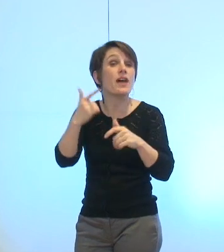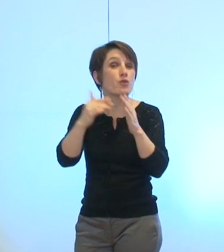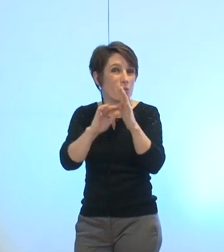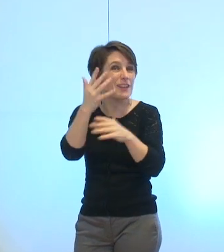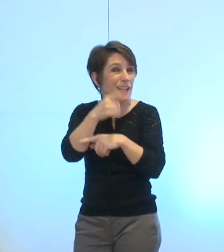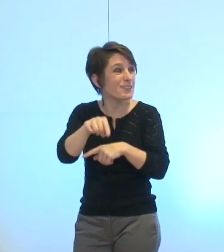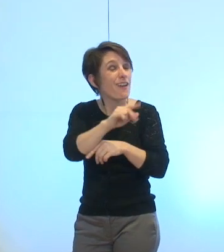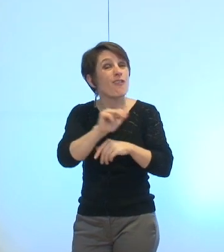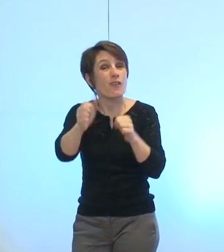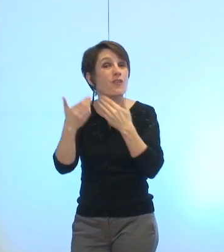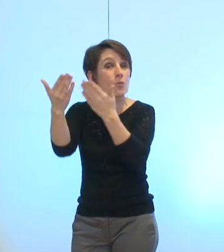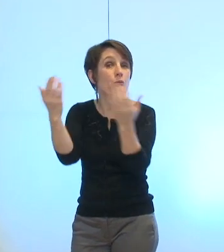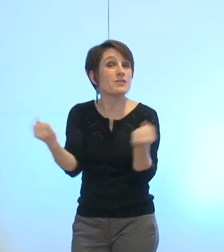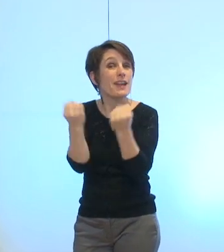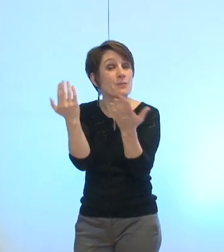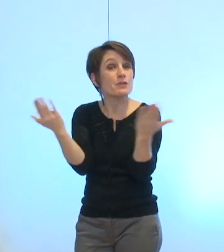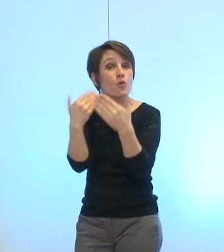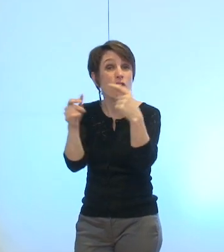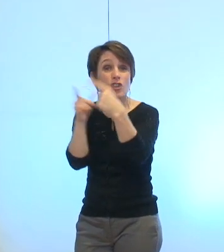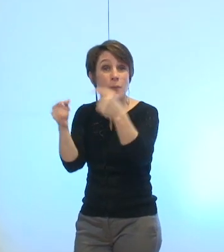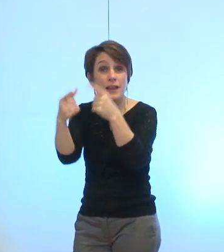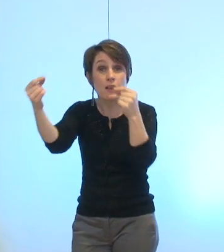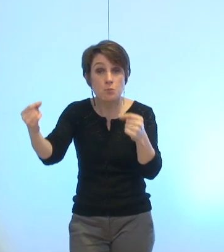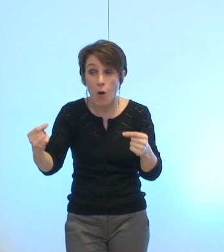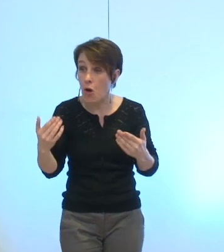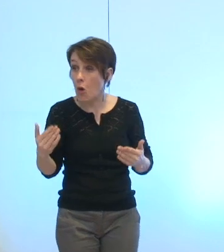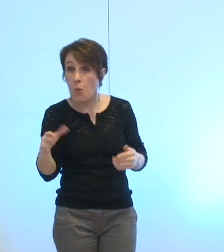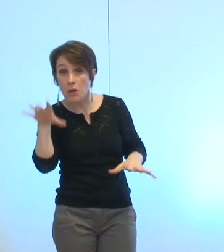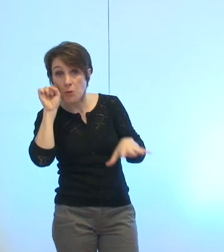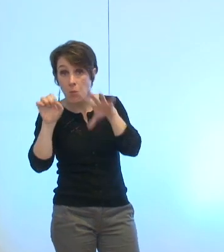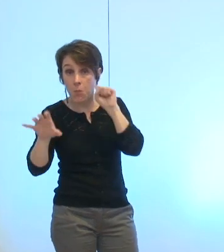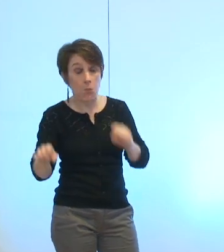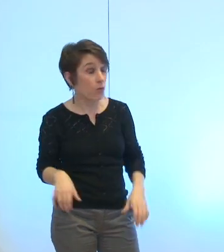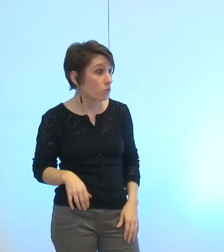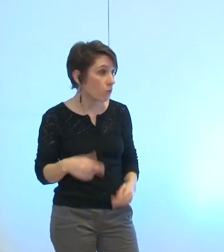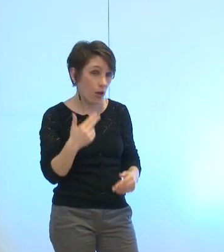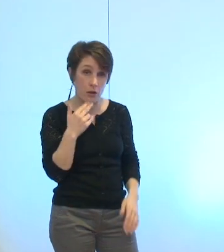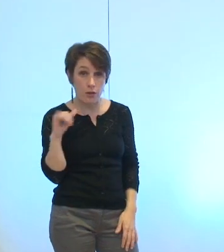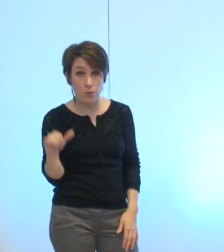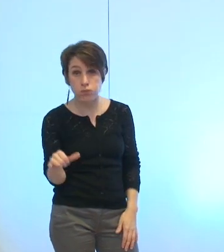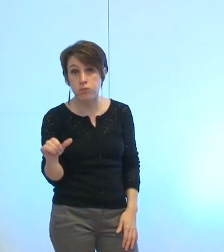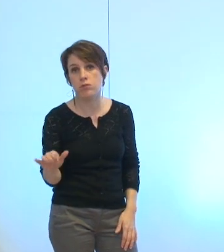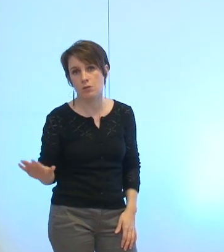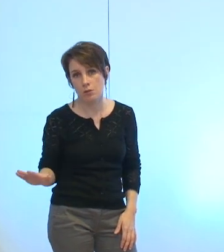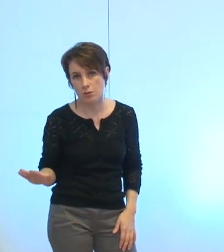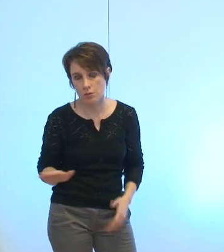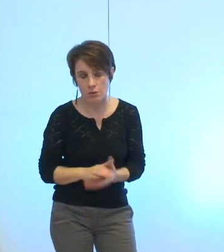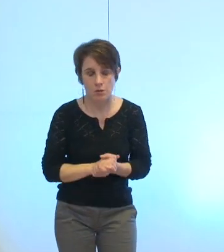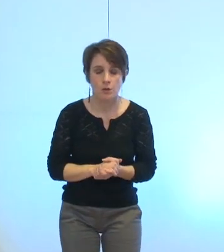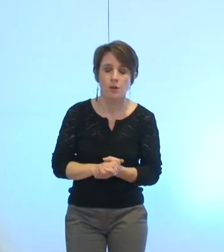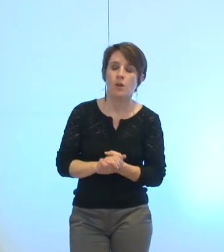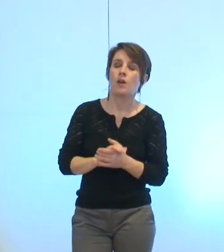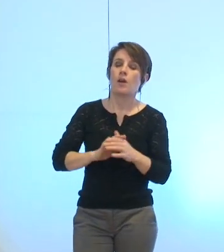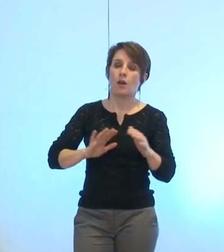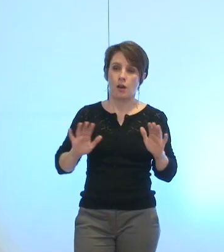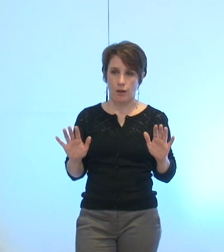2015 ce que l'on entend n'est quand même pas folichant et puis il faudrait ajouter même si on a pas les chiffres